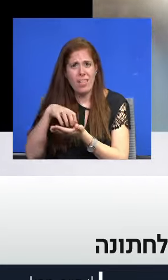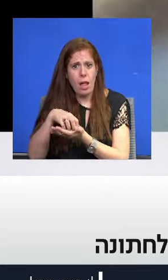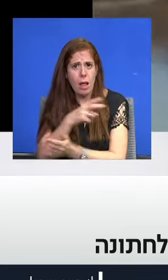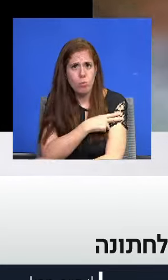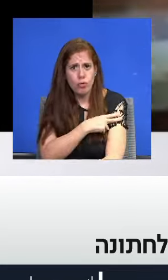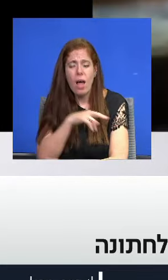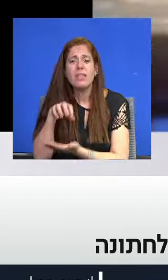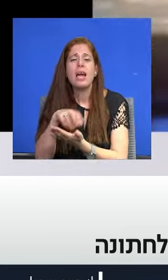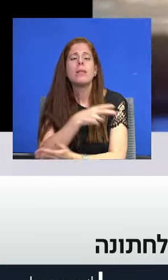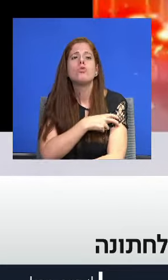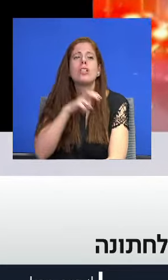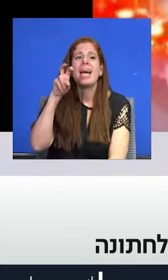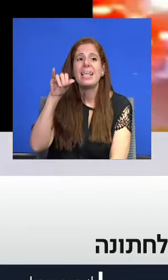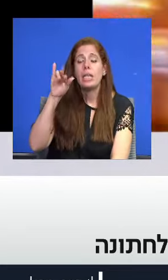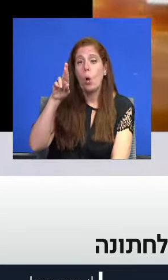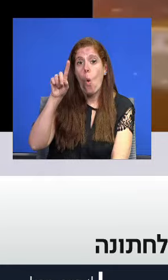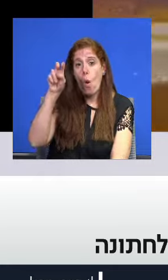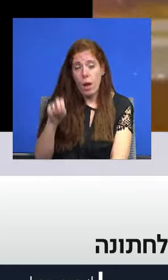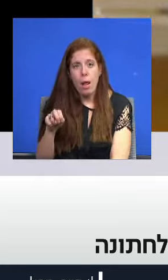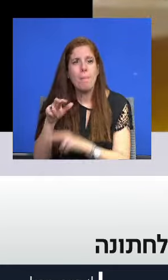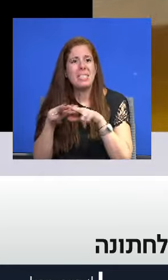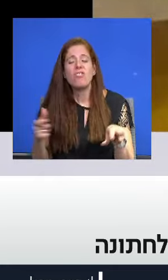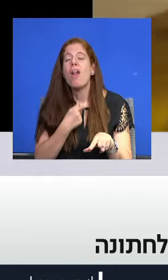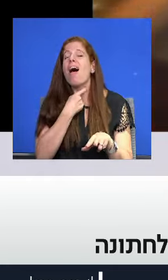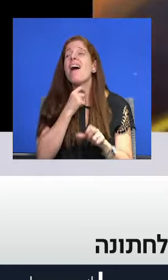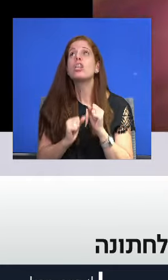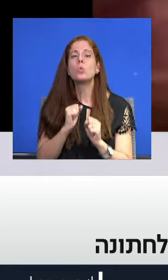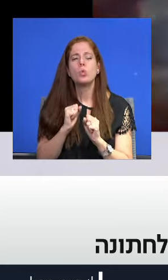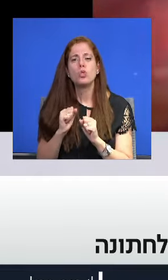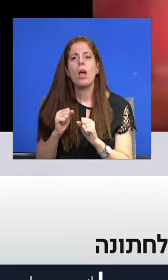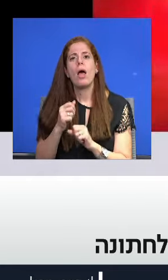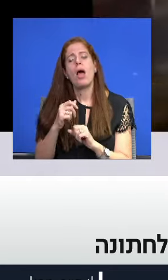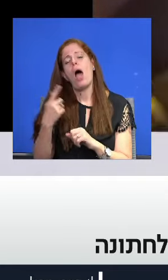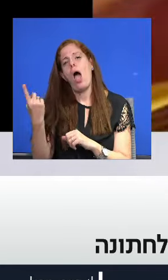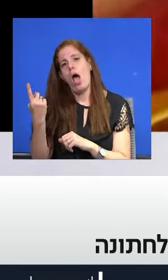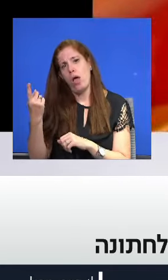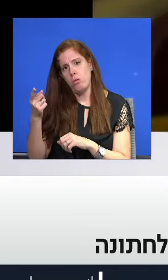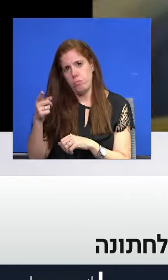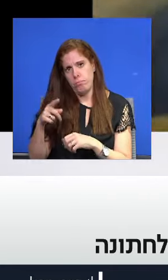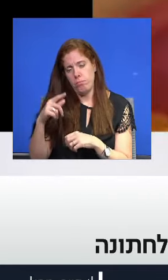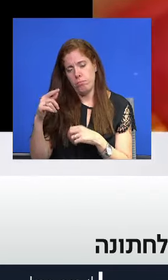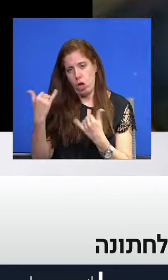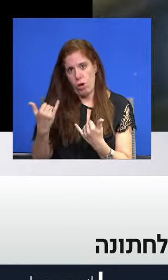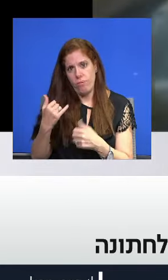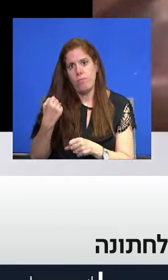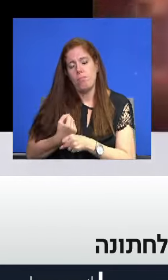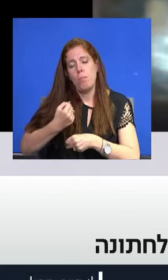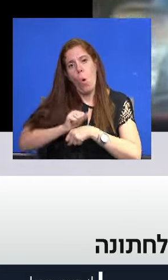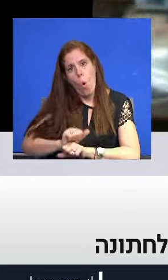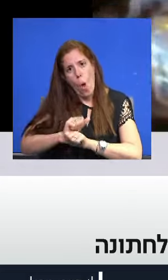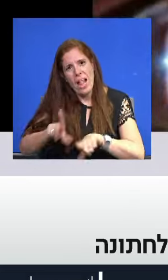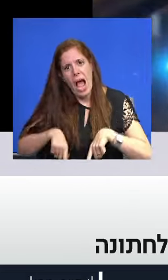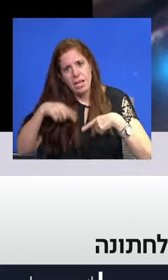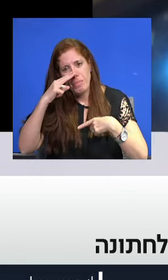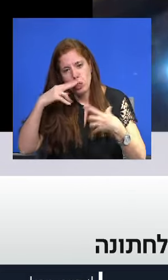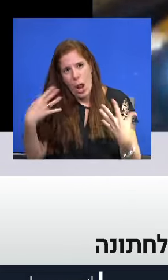משטרת עירון. מצבה אנוש, פרמדיקים של מגן דוד אדום מבצעים בה כרגע פעולות החייאה בניסיון